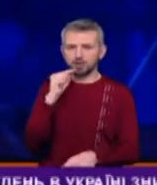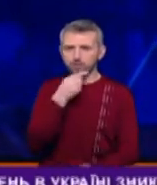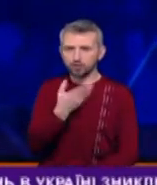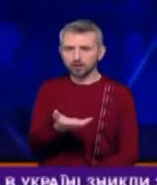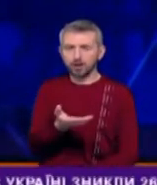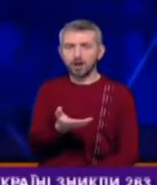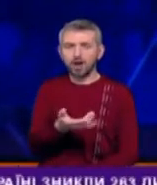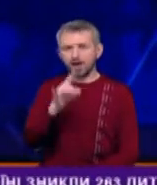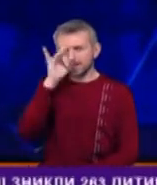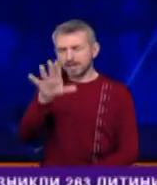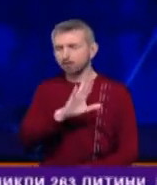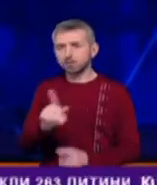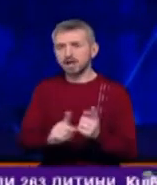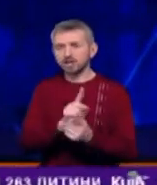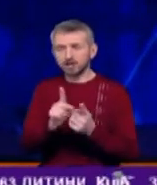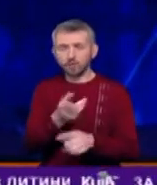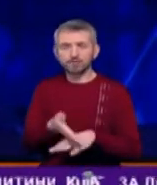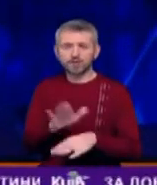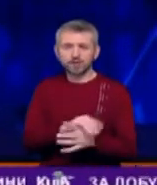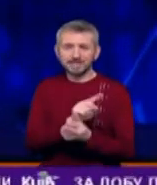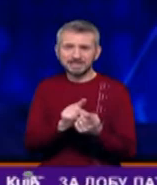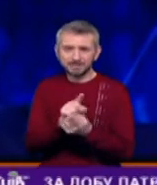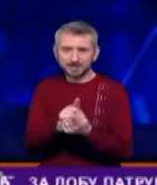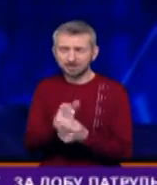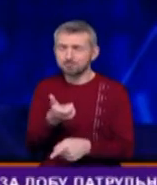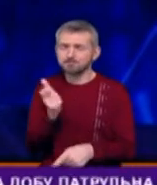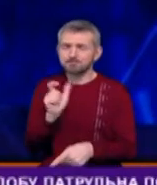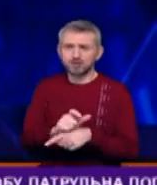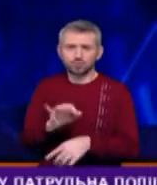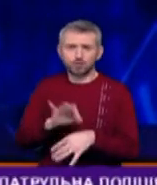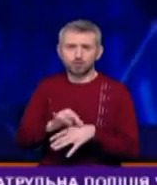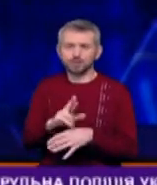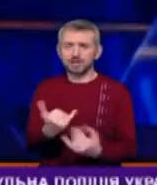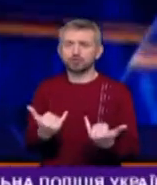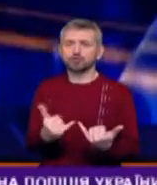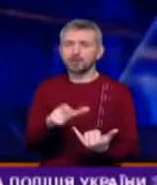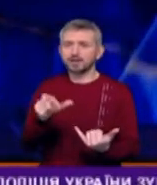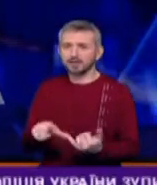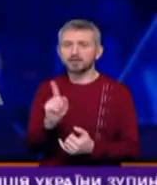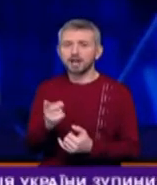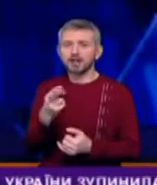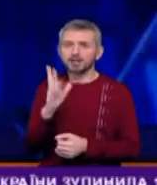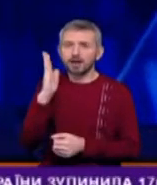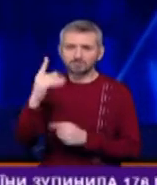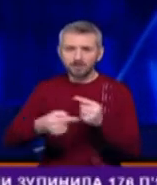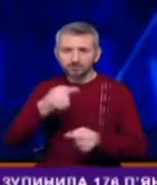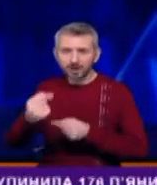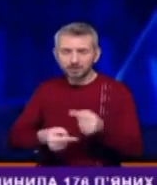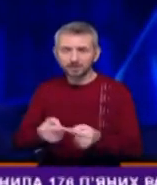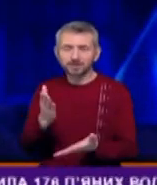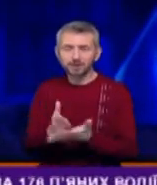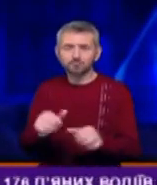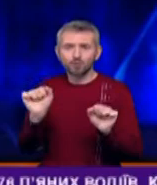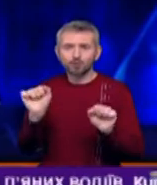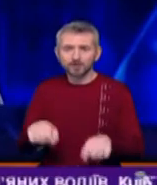А непопулярні реформи і важкі зміни, вони більш болючі для сучасників, але для нащадків це є фактично